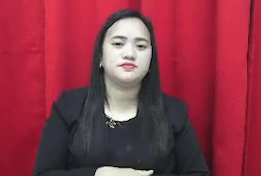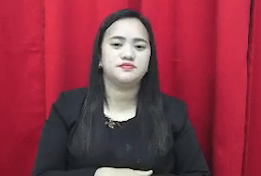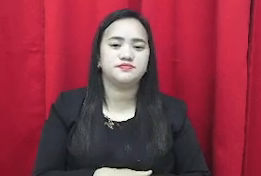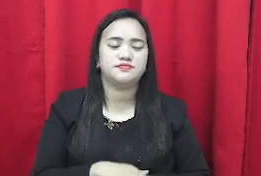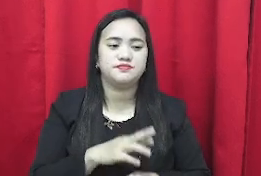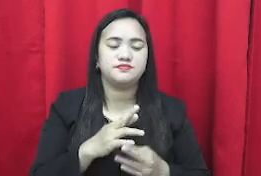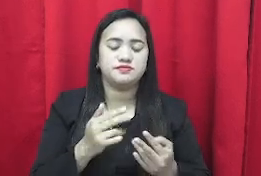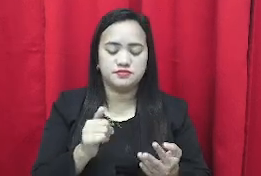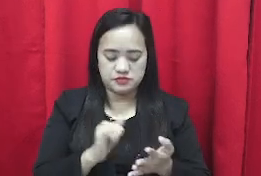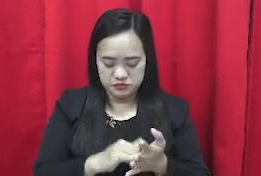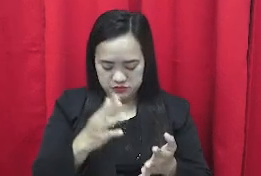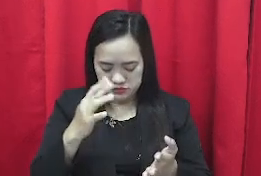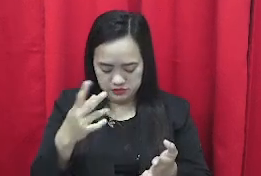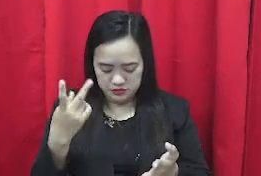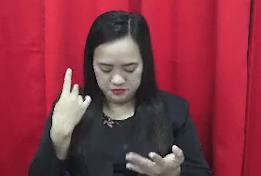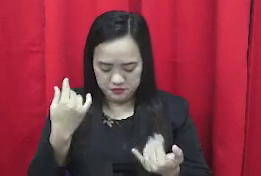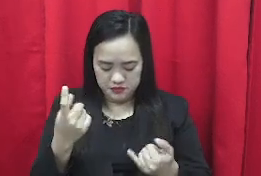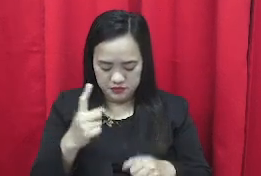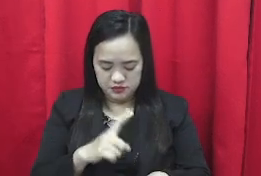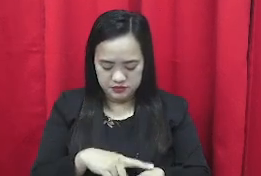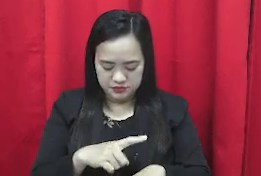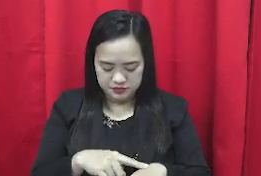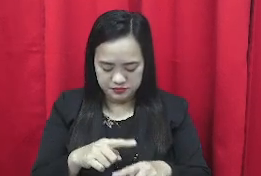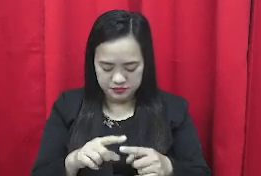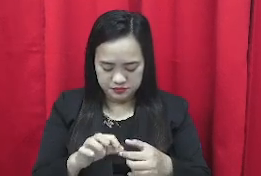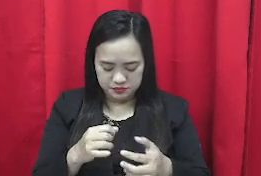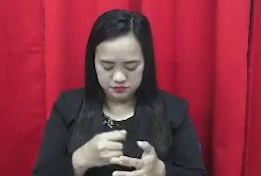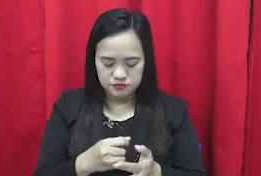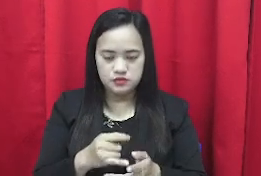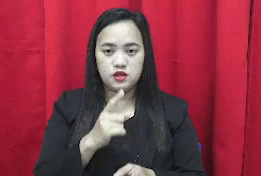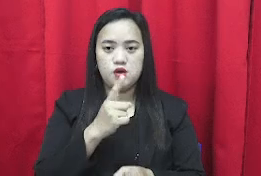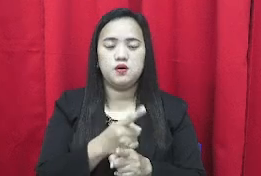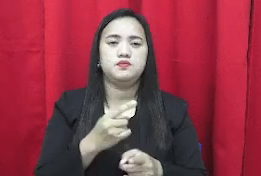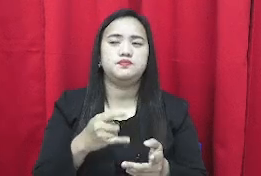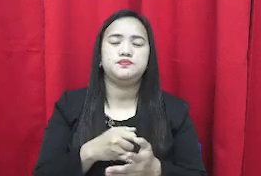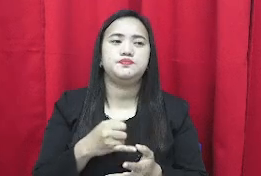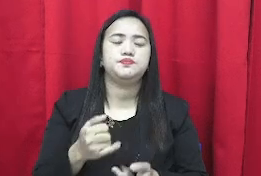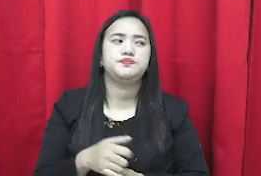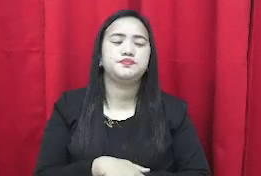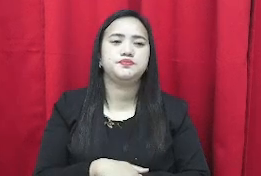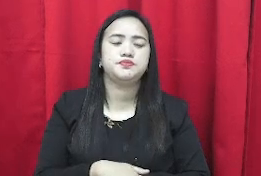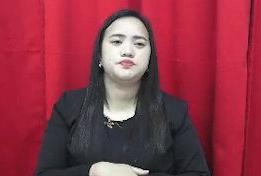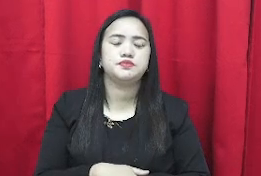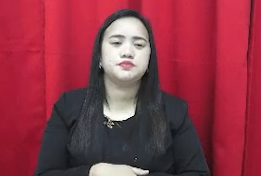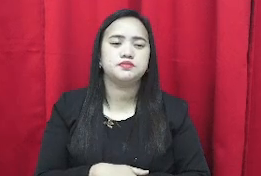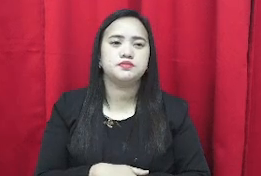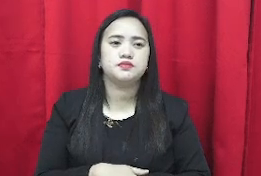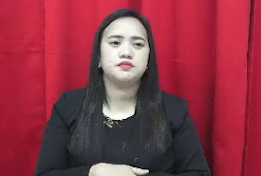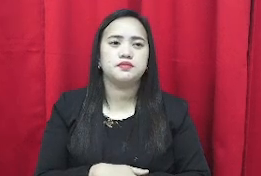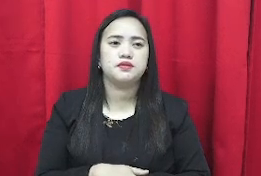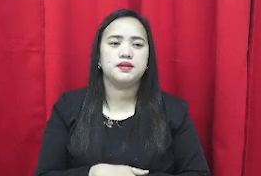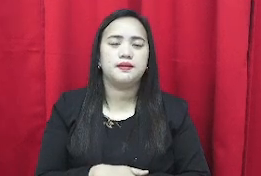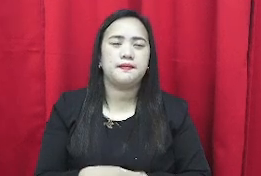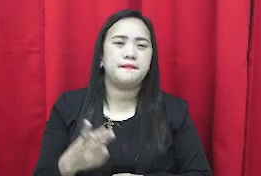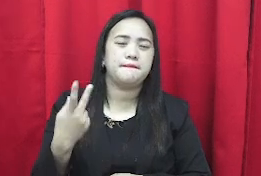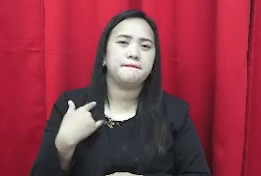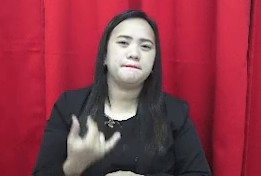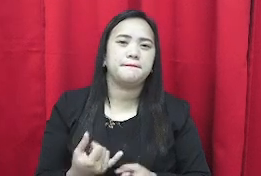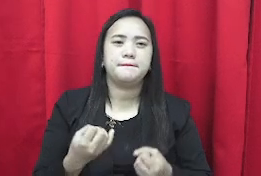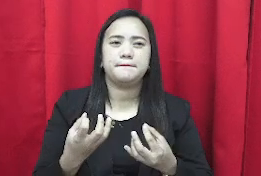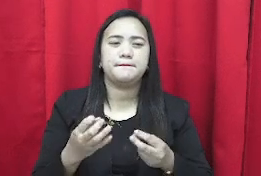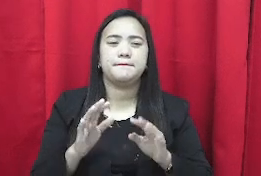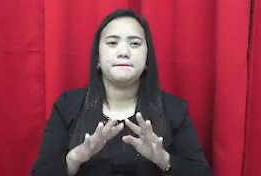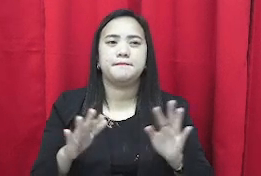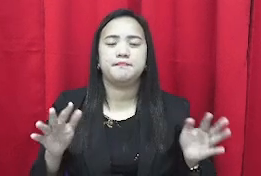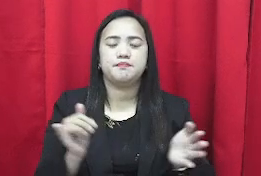yan may panahon sa ganon kay tama yung sinasabi mo sir Noel ean Alam mo sir Marami kasing mga bata ngayon ang madaling